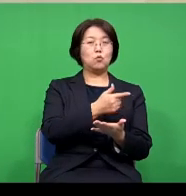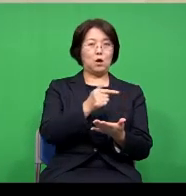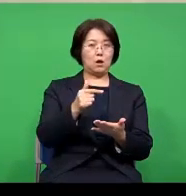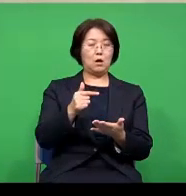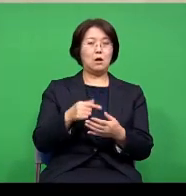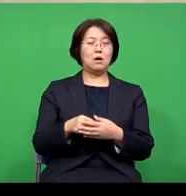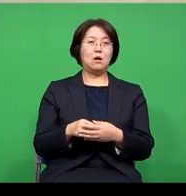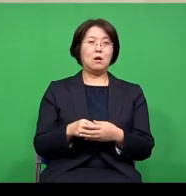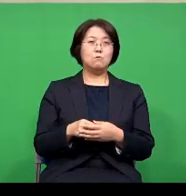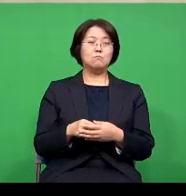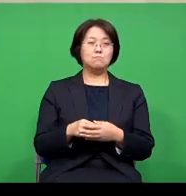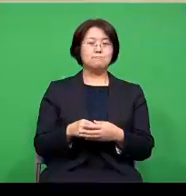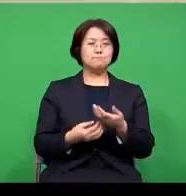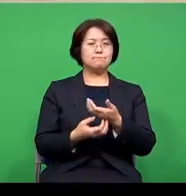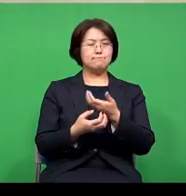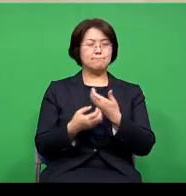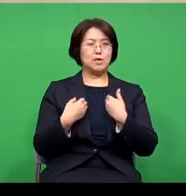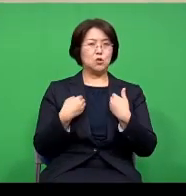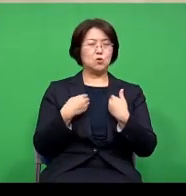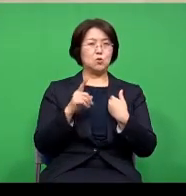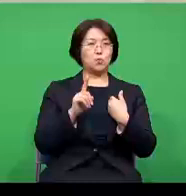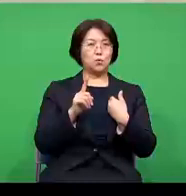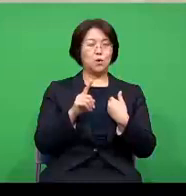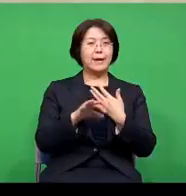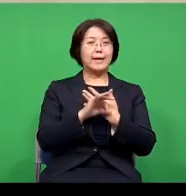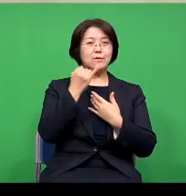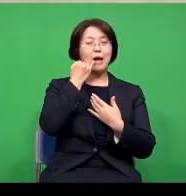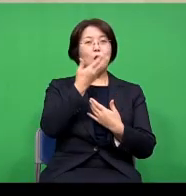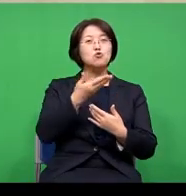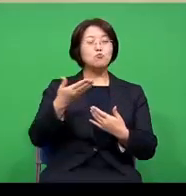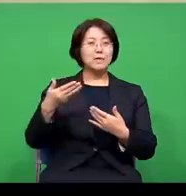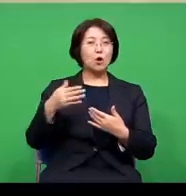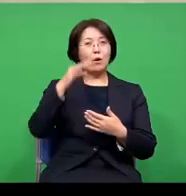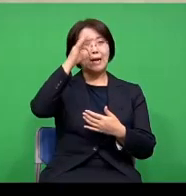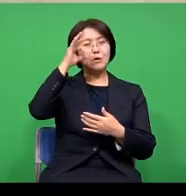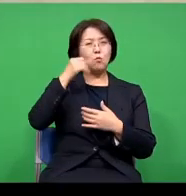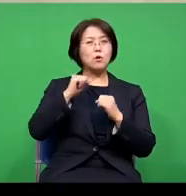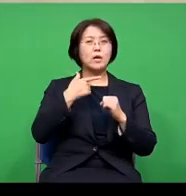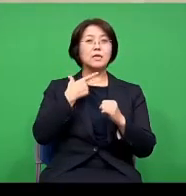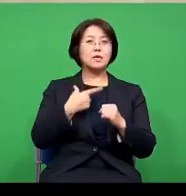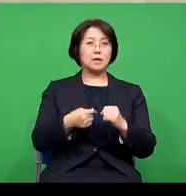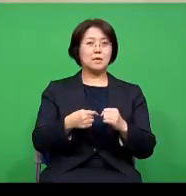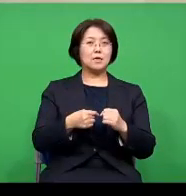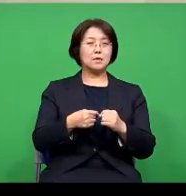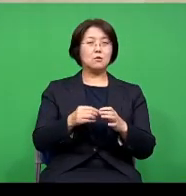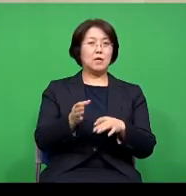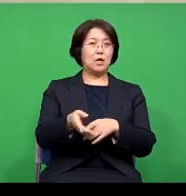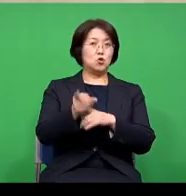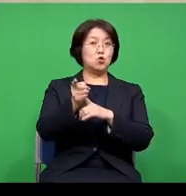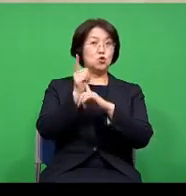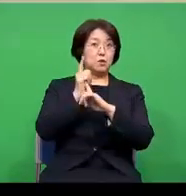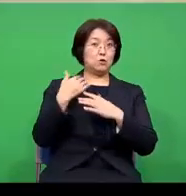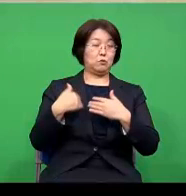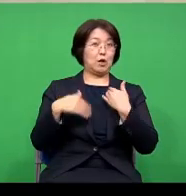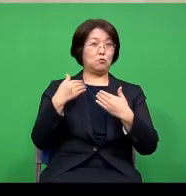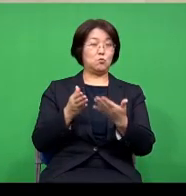それから少し詰めなきゃいけないのが、例えば海の観光というのをもっとやりたいと思ってますので、釣りを楽